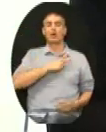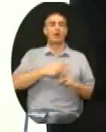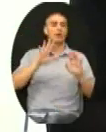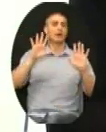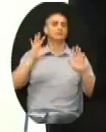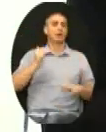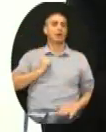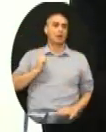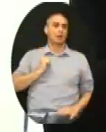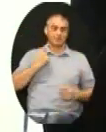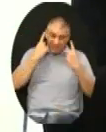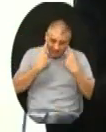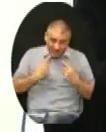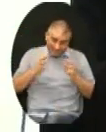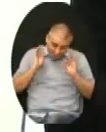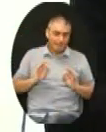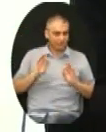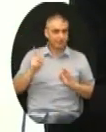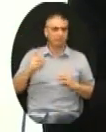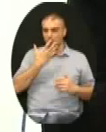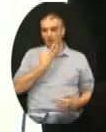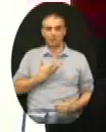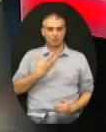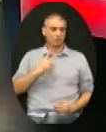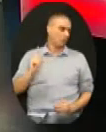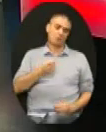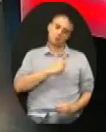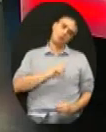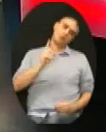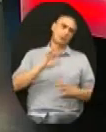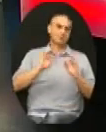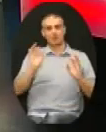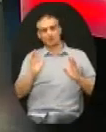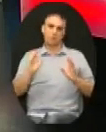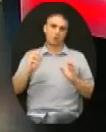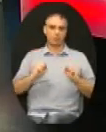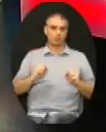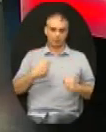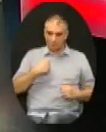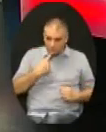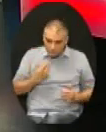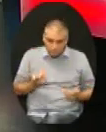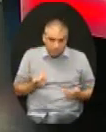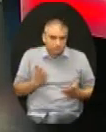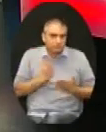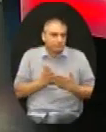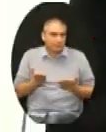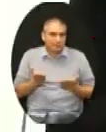ל10 חיילים, חרדים אמיתיים שהם יגדלו. השאר, אז הוא התחיל לפקפק. אנחנו אומרים שעצם